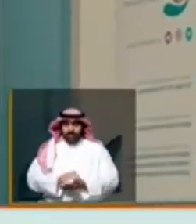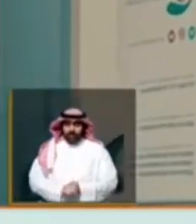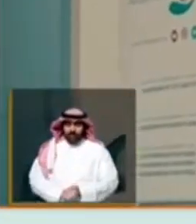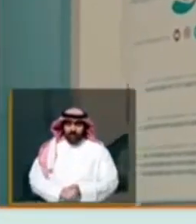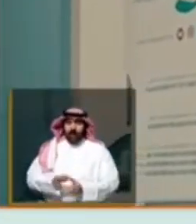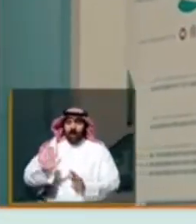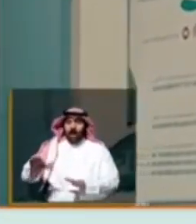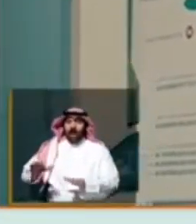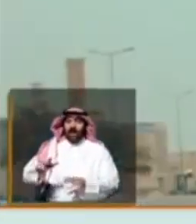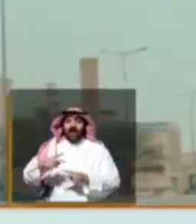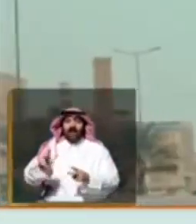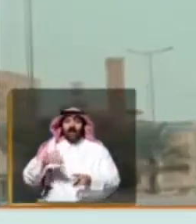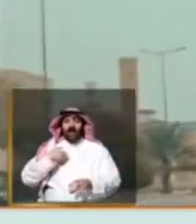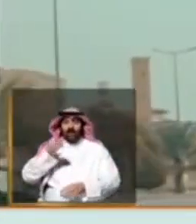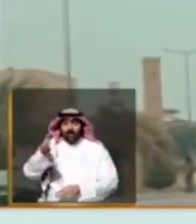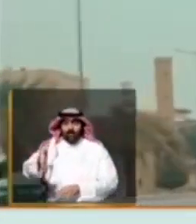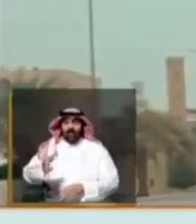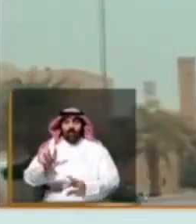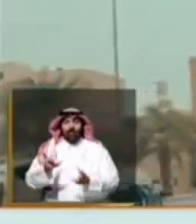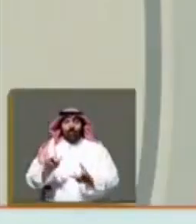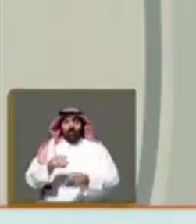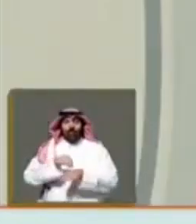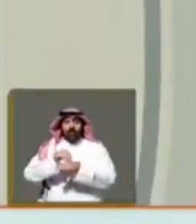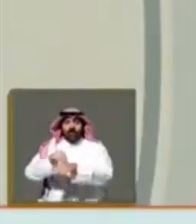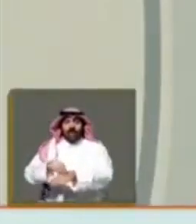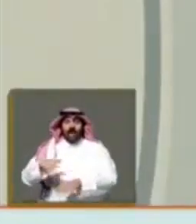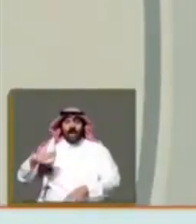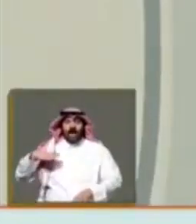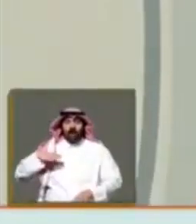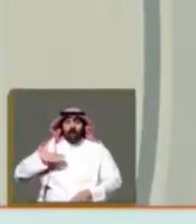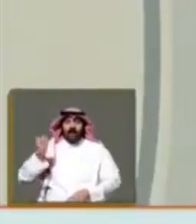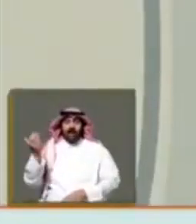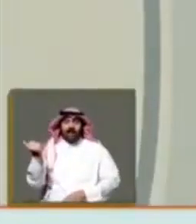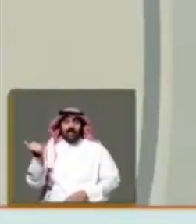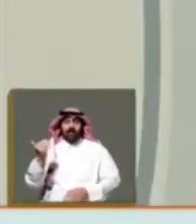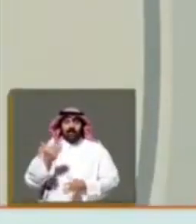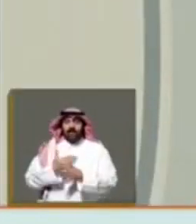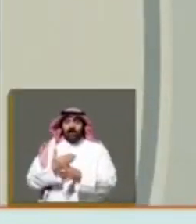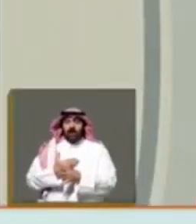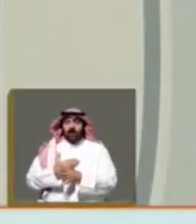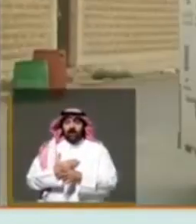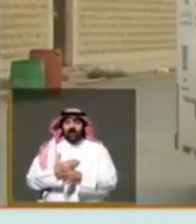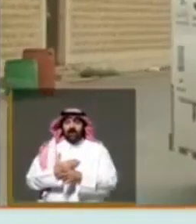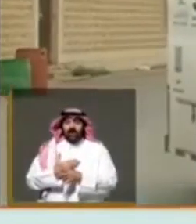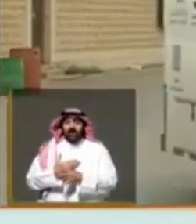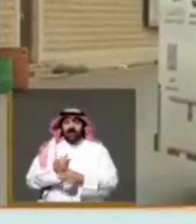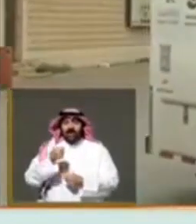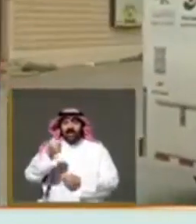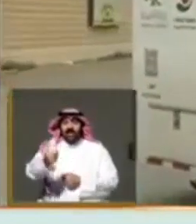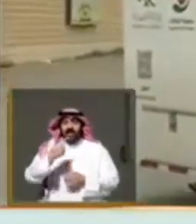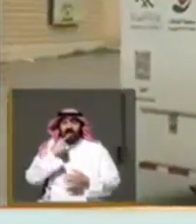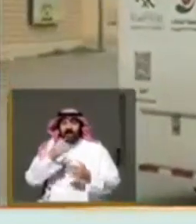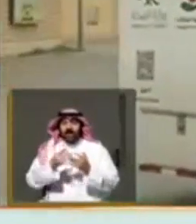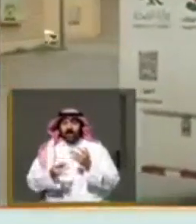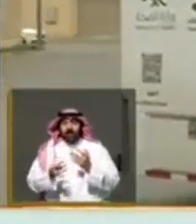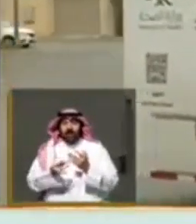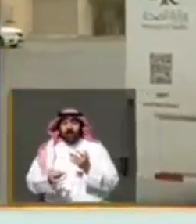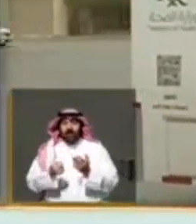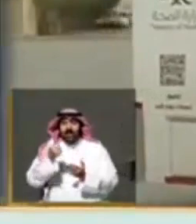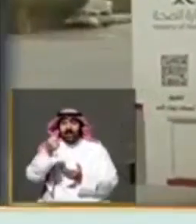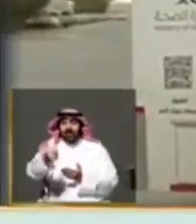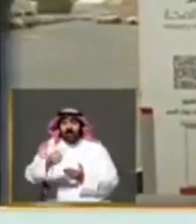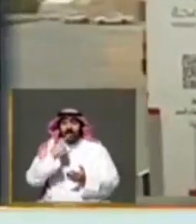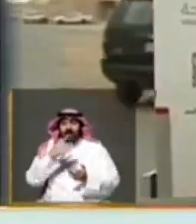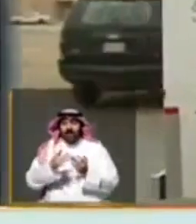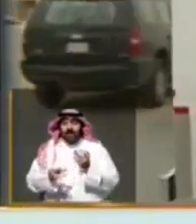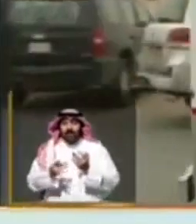خليك حنا نجيك حملة أطلقها سمو أمير القصيم لتبرع بلا تجمع، وذلك للتماشي مع